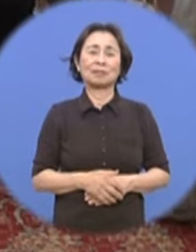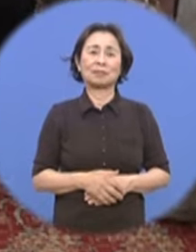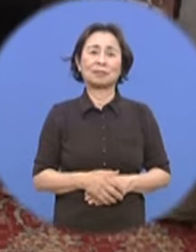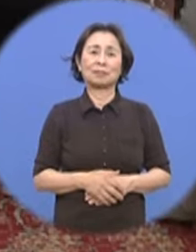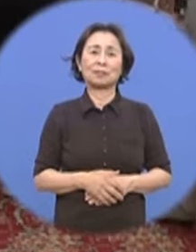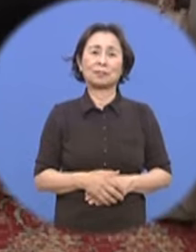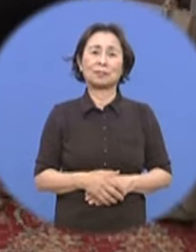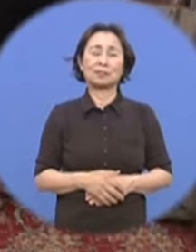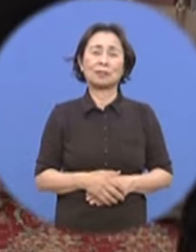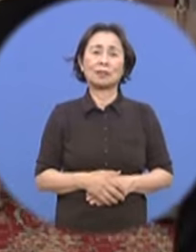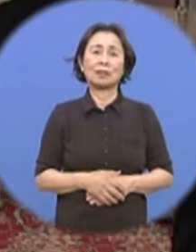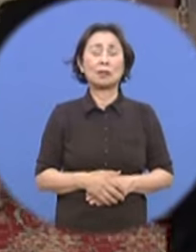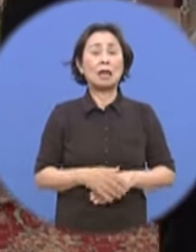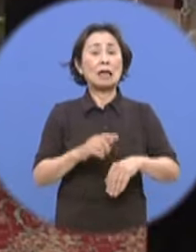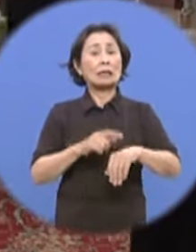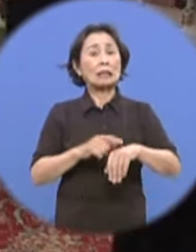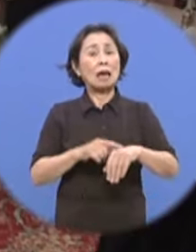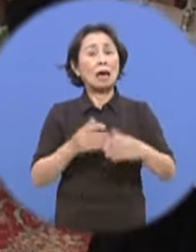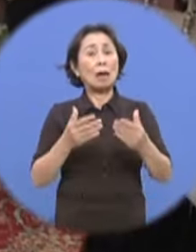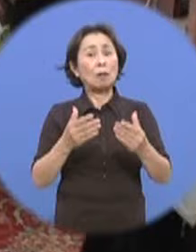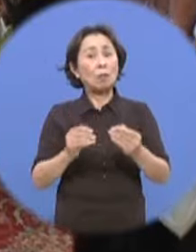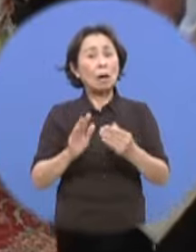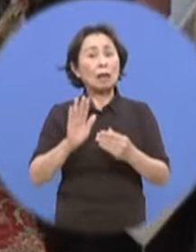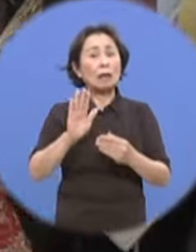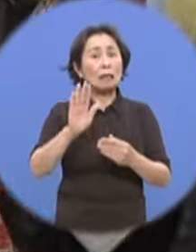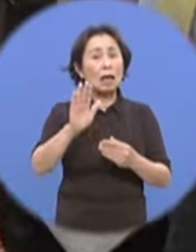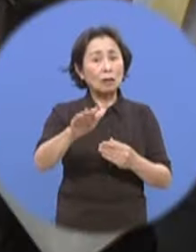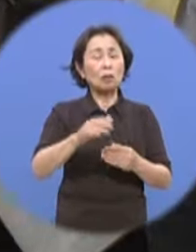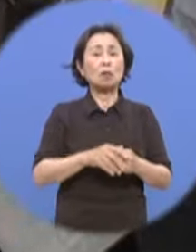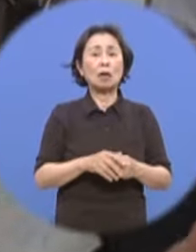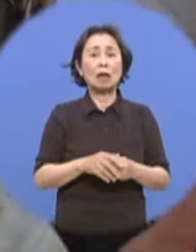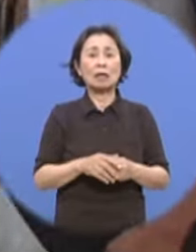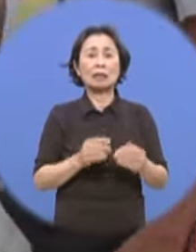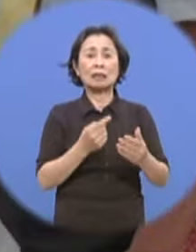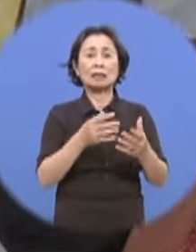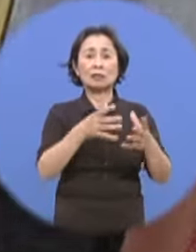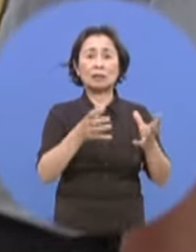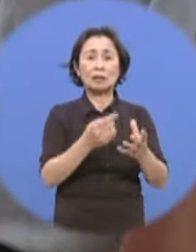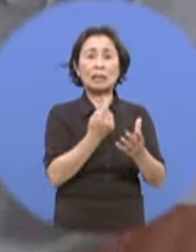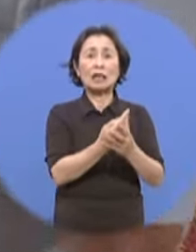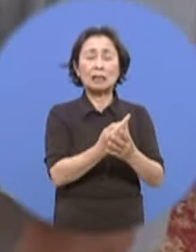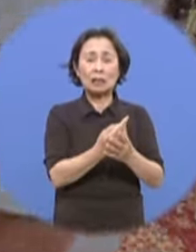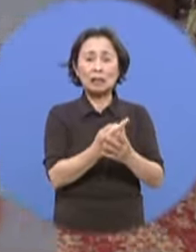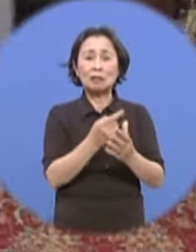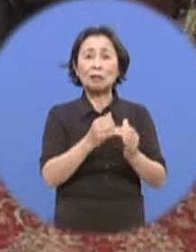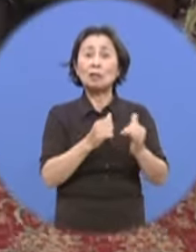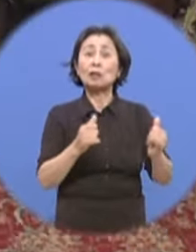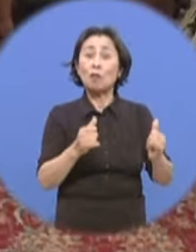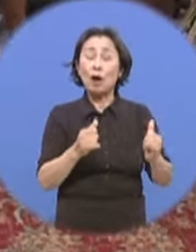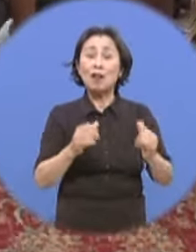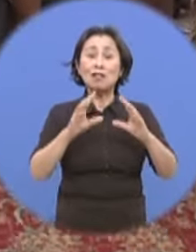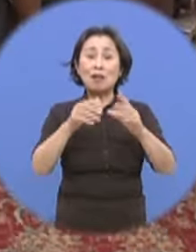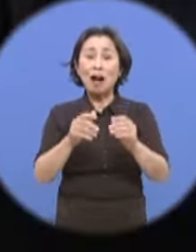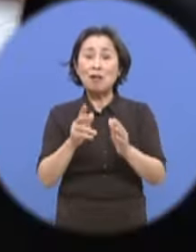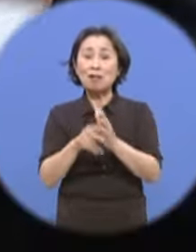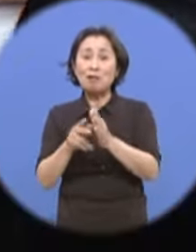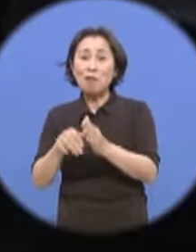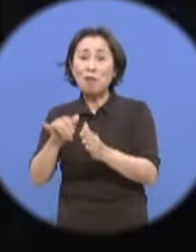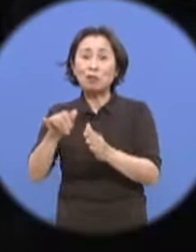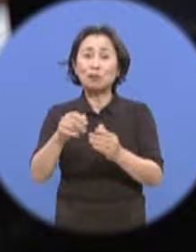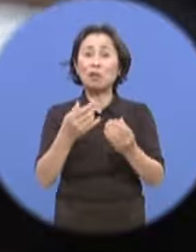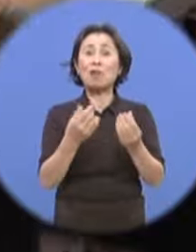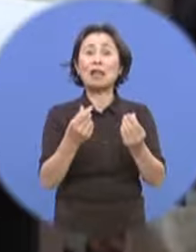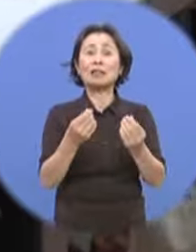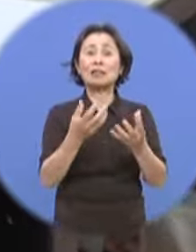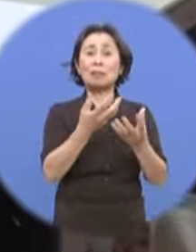た一定の時間が経過すると参加した人たちは世界を旅するように別のテーブルに移って